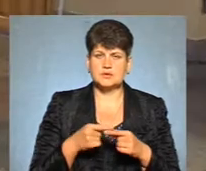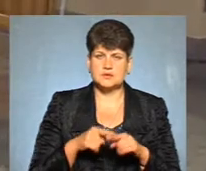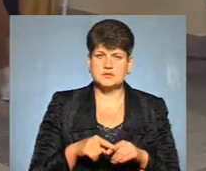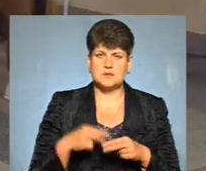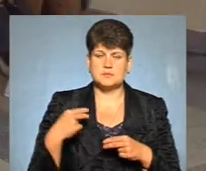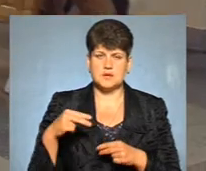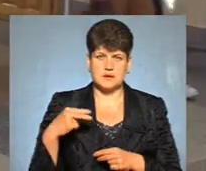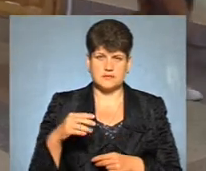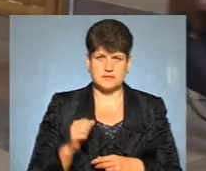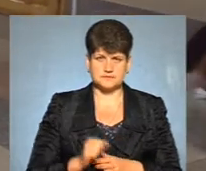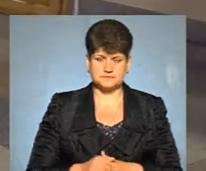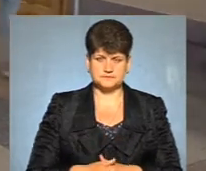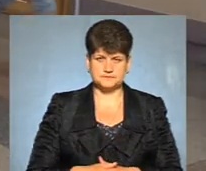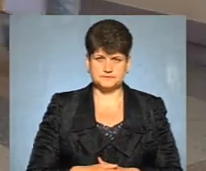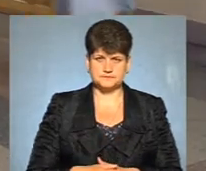перерва.